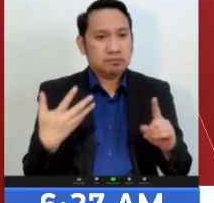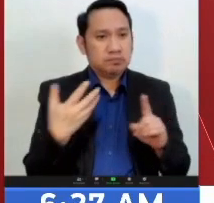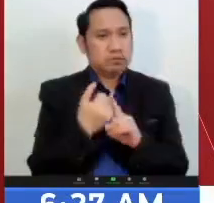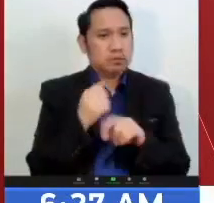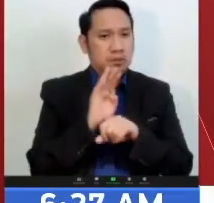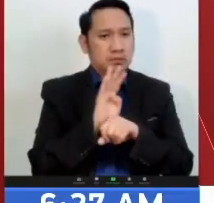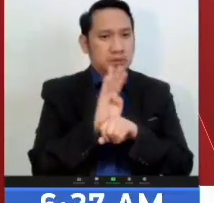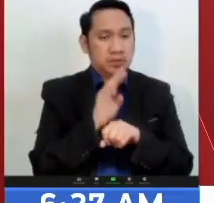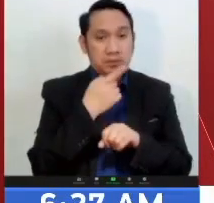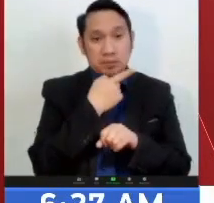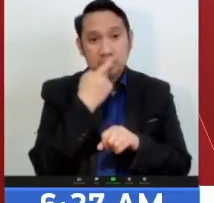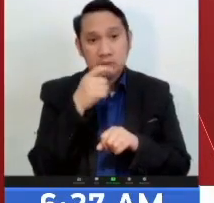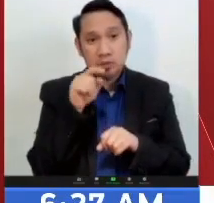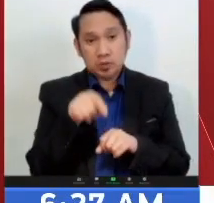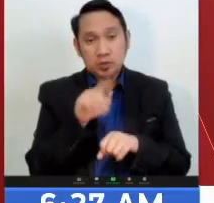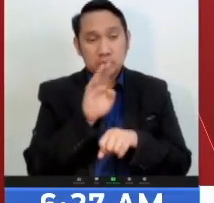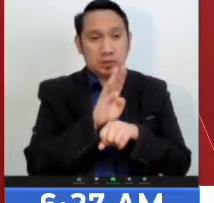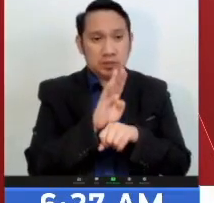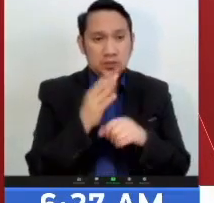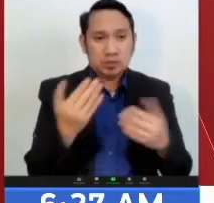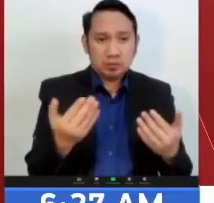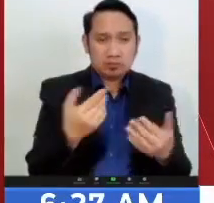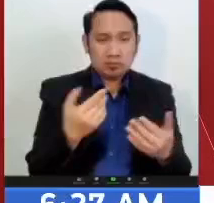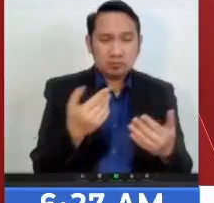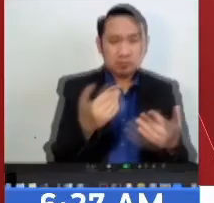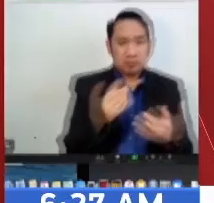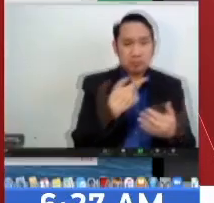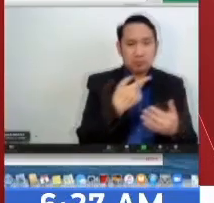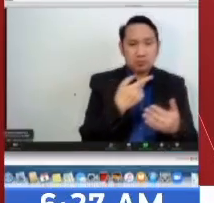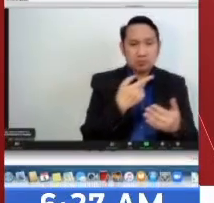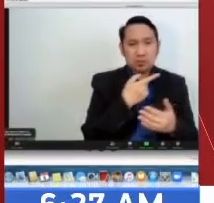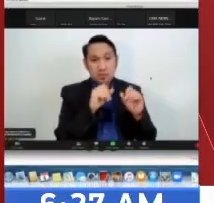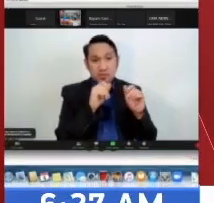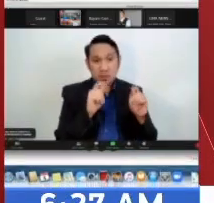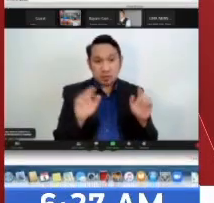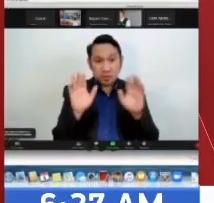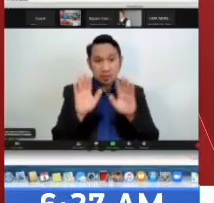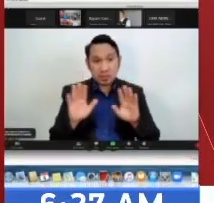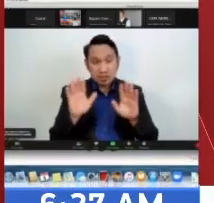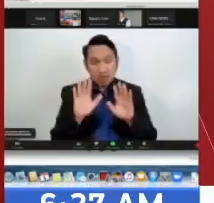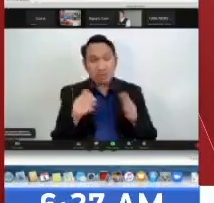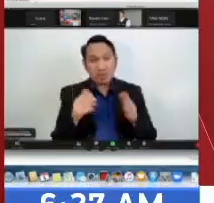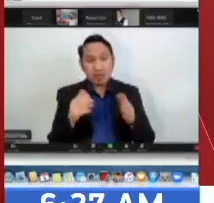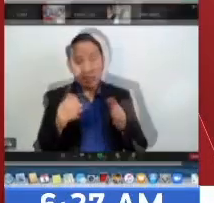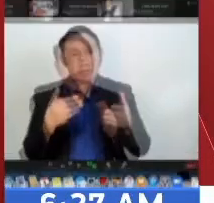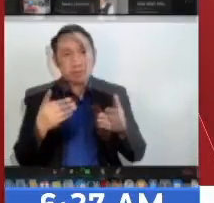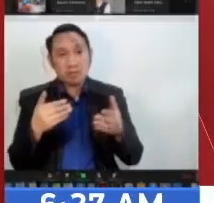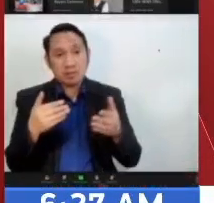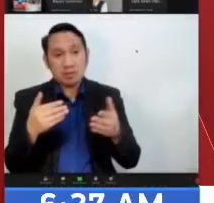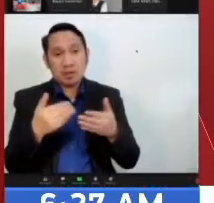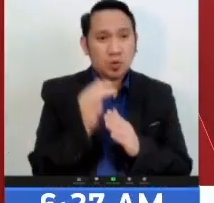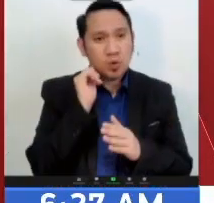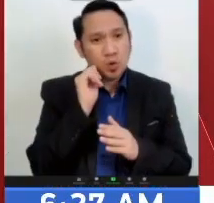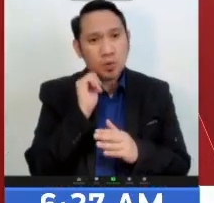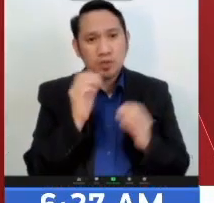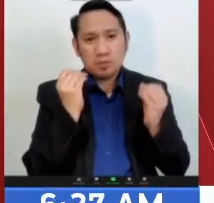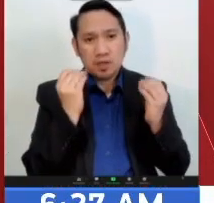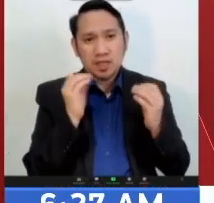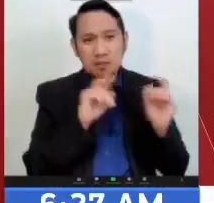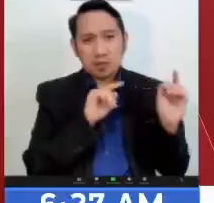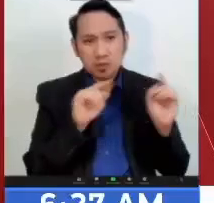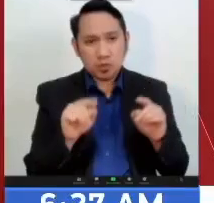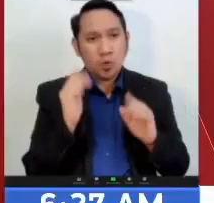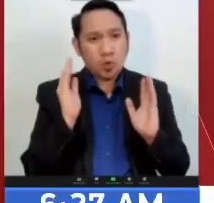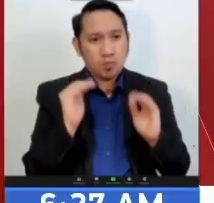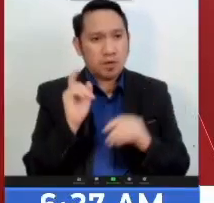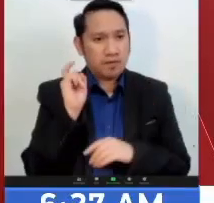lalo na magwi-weekend, 'di ba? At malapit na magpasukan. So, 'yan dadalayuhin 'yan Kailangan lang siguro mapabilis talaga yung pag-restore ng